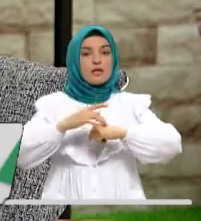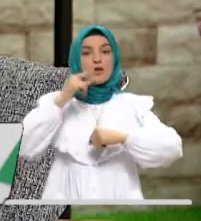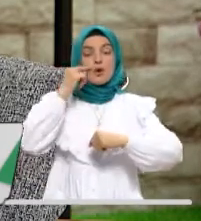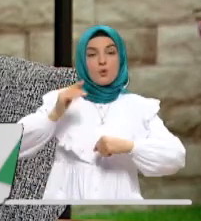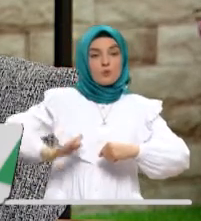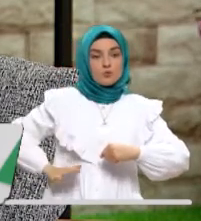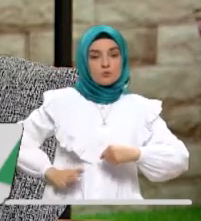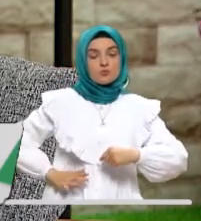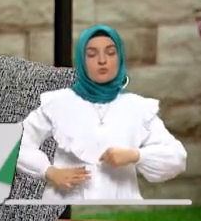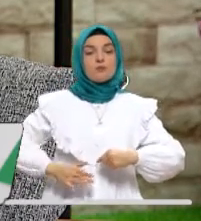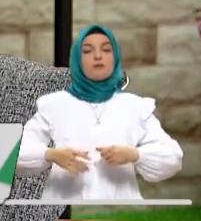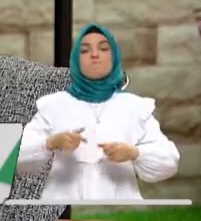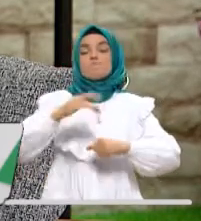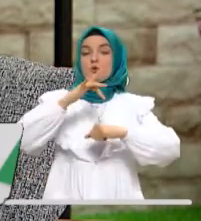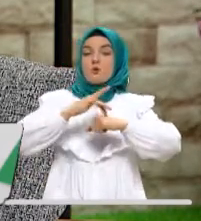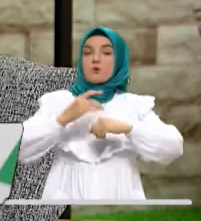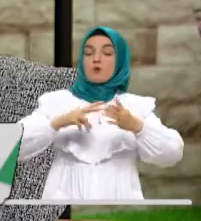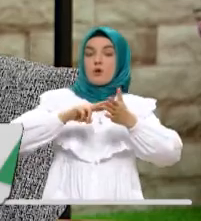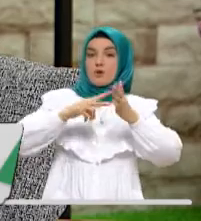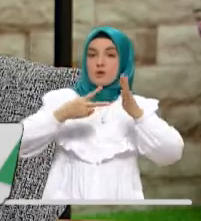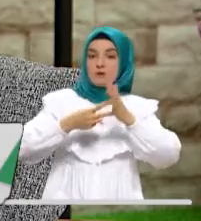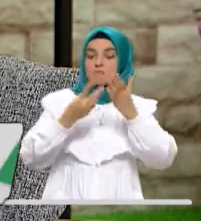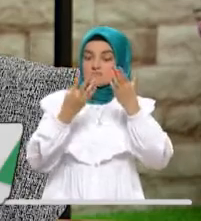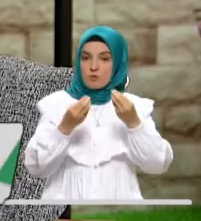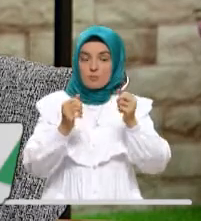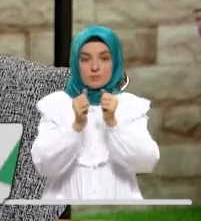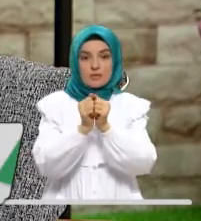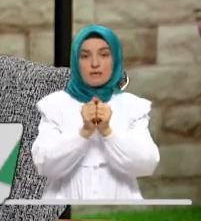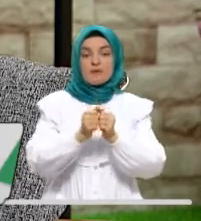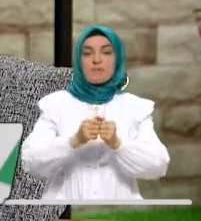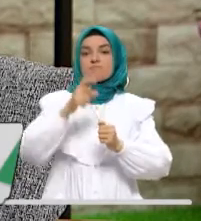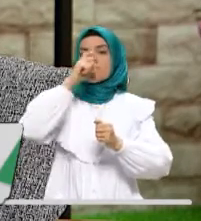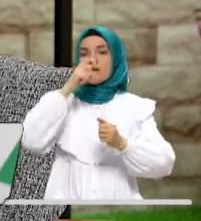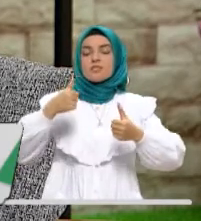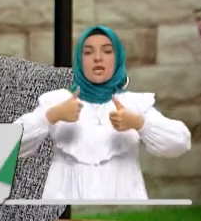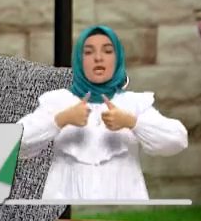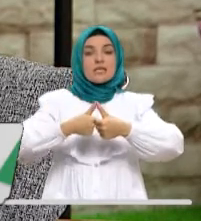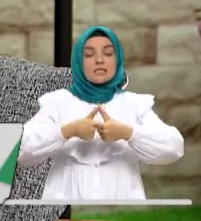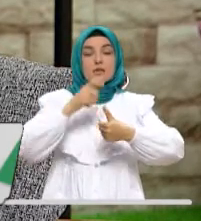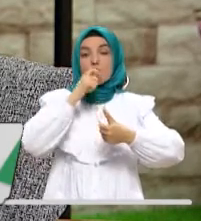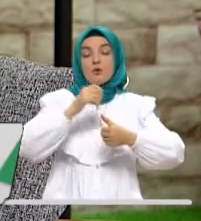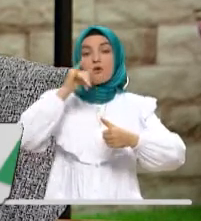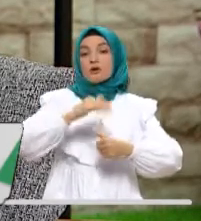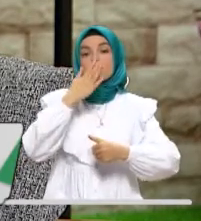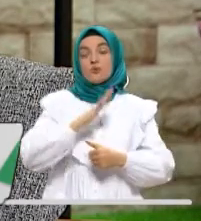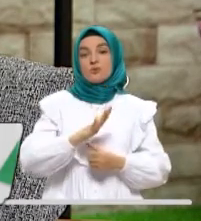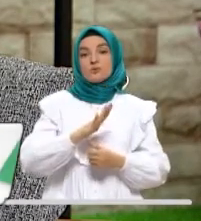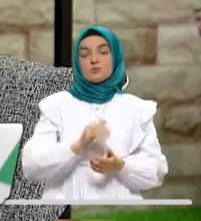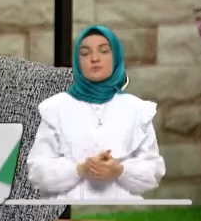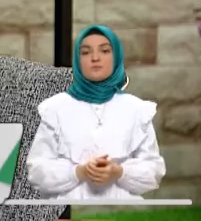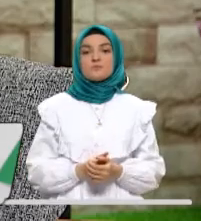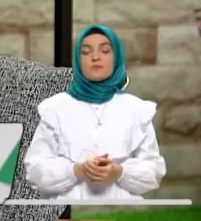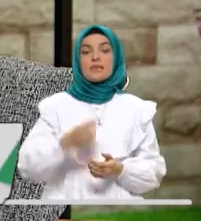geçtiğinde ülke yönetmede söz sahibi olmakla birlikte padişah eşlerinin kesinlikle söz sahibi, söz hakkı yoktur.